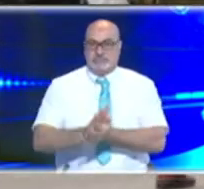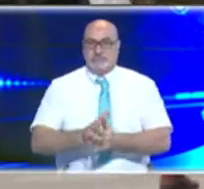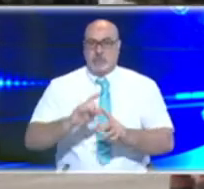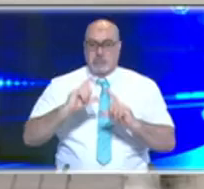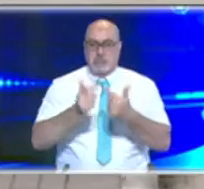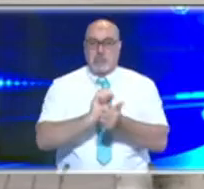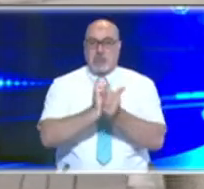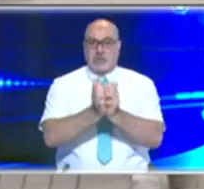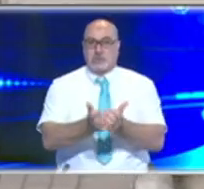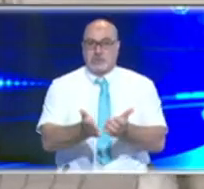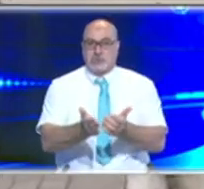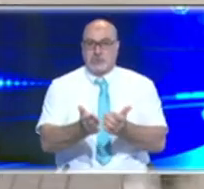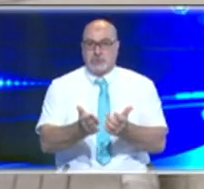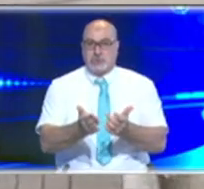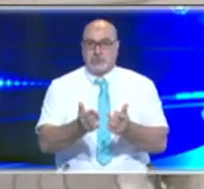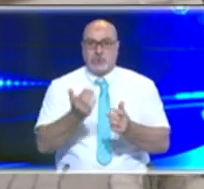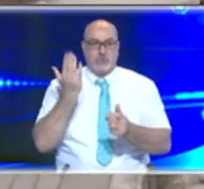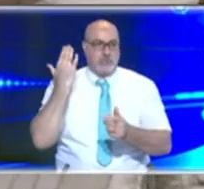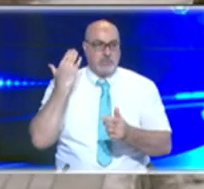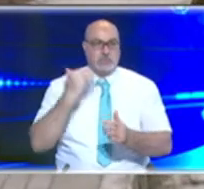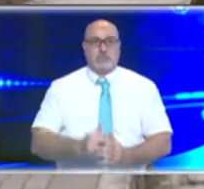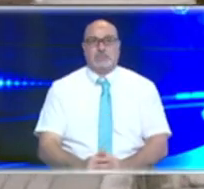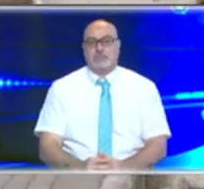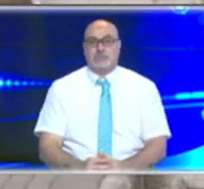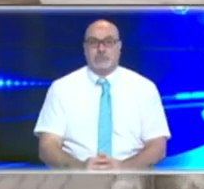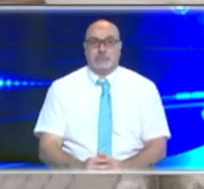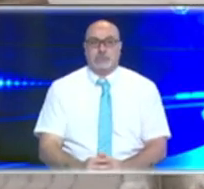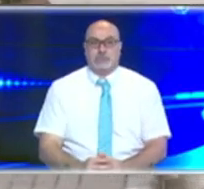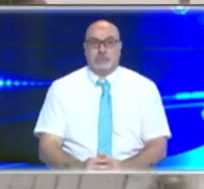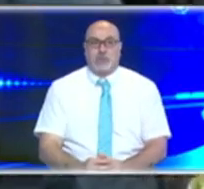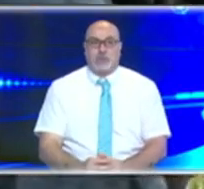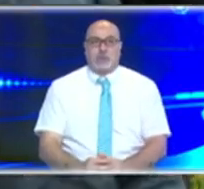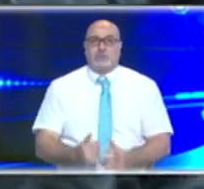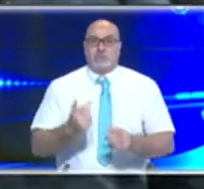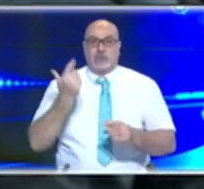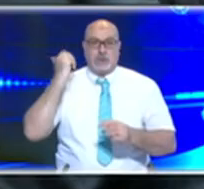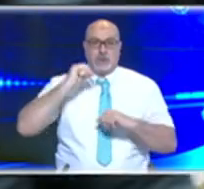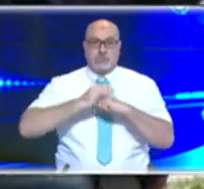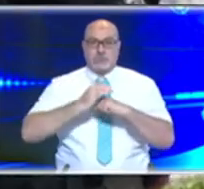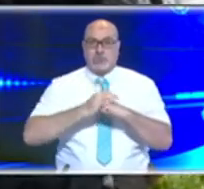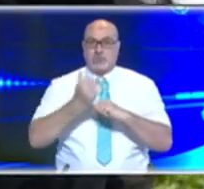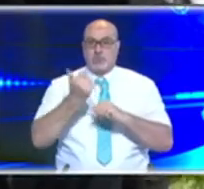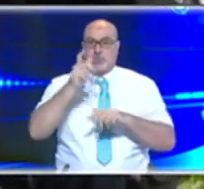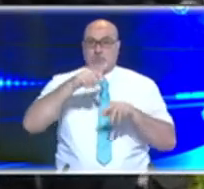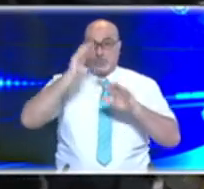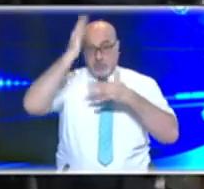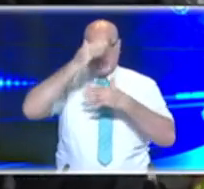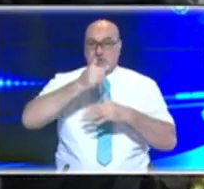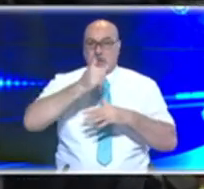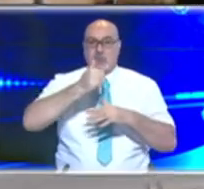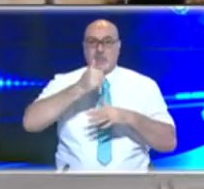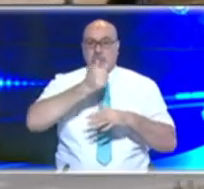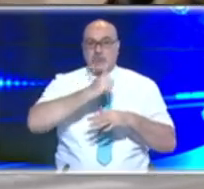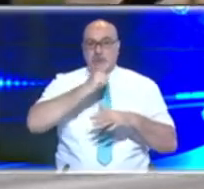واعتقالات للمواطنين عرفتها الأيام الماضية. هذا وقد أصيب مساء أمس عدد من الفلسطينيين